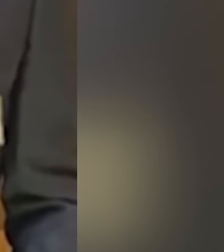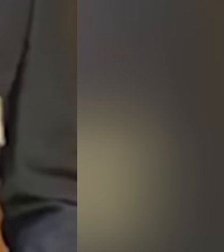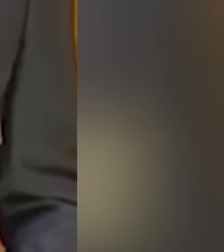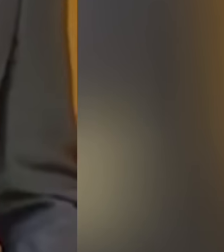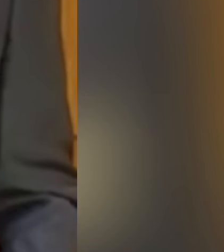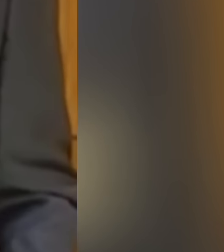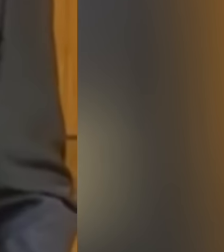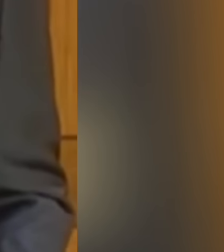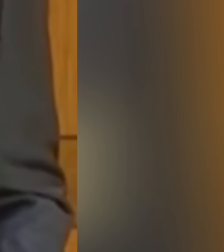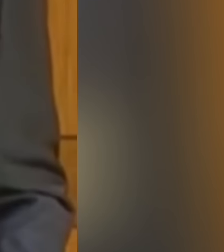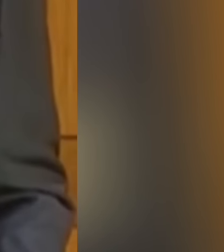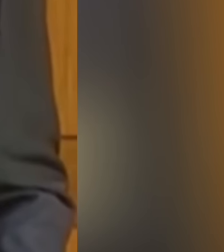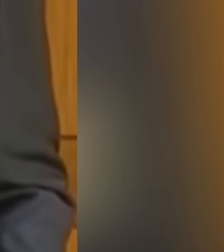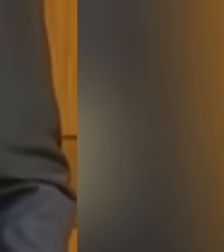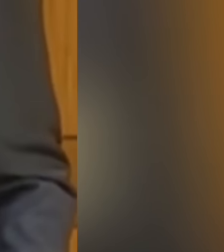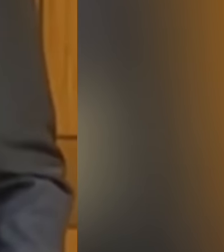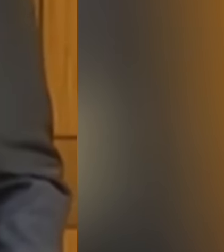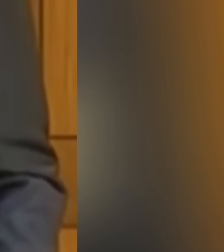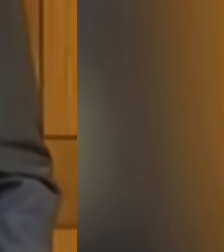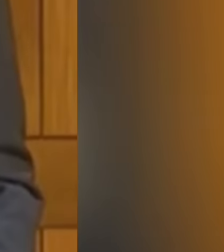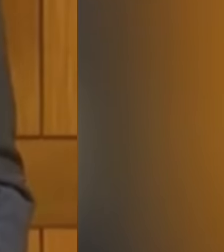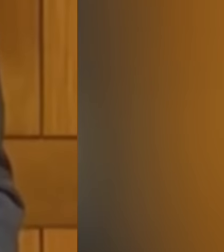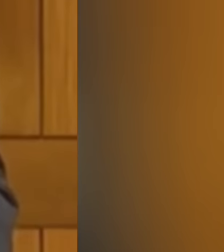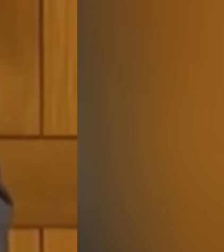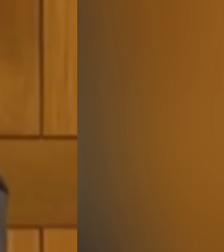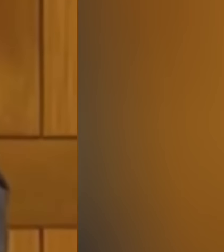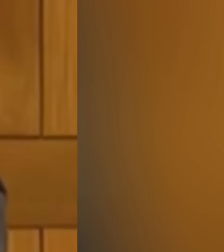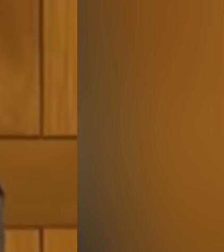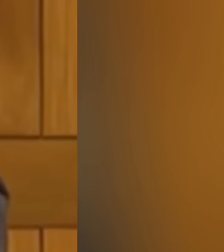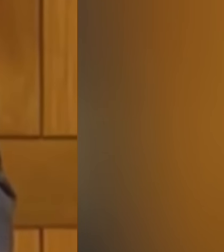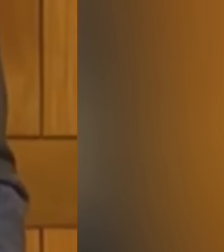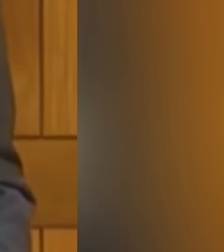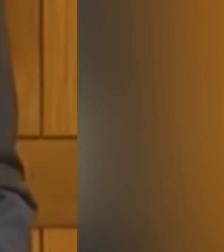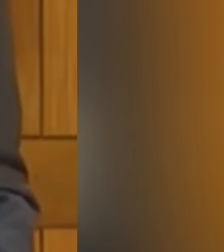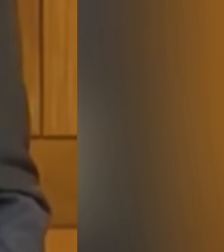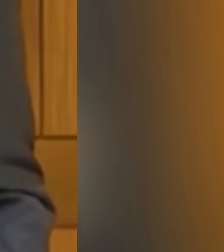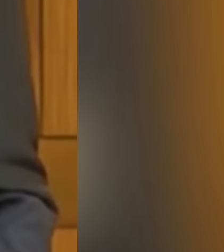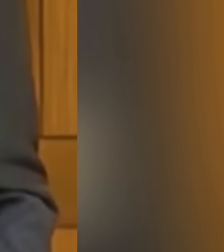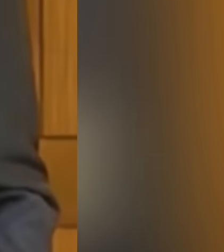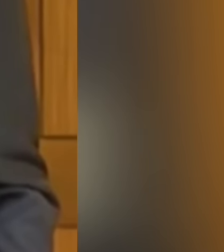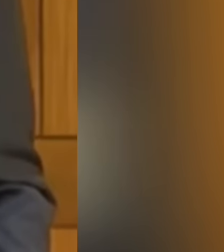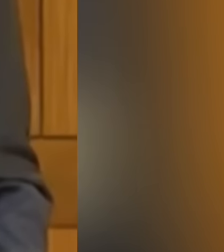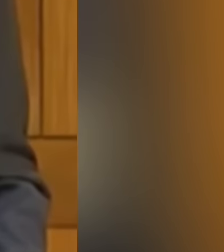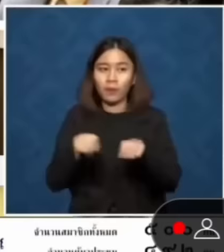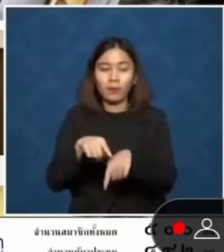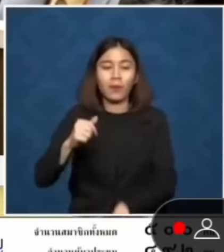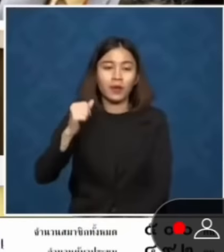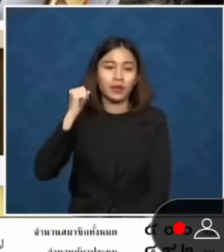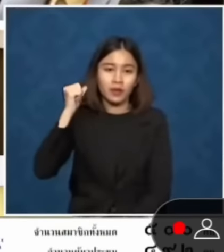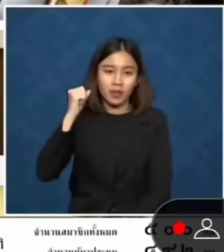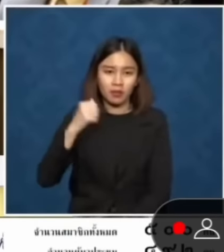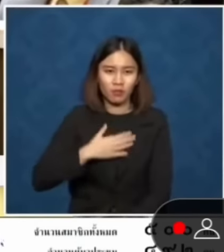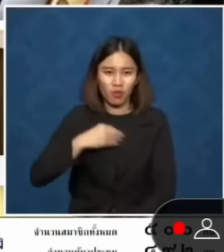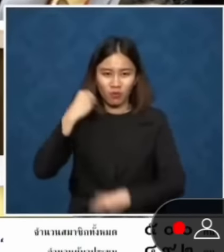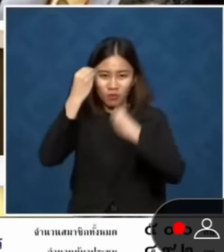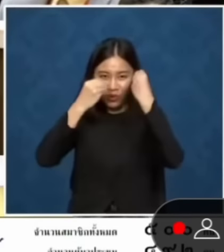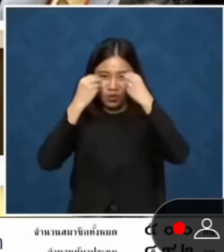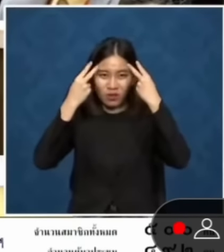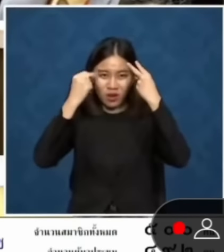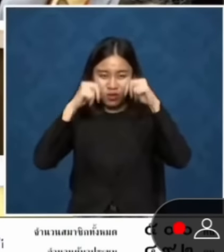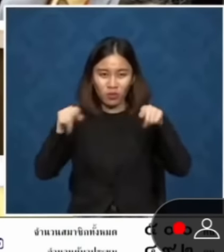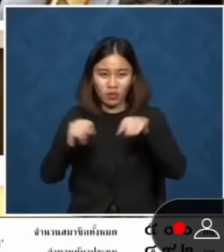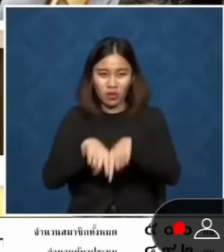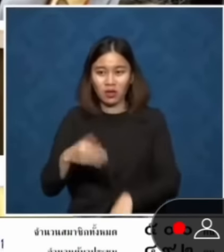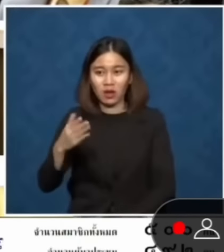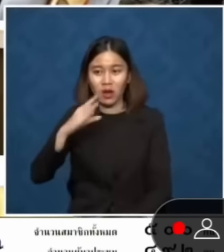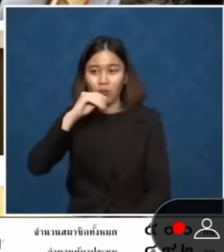รบต่างๆเนี่ยใช่มฮะวันนี้วันนี้ก็จะสนับสนุนให้ซื้อเรือลบอีกนะครับก็งุนงงมากเถอะผมก็งงท่านนายกเหมือนกันว่า